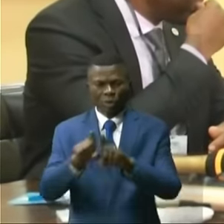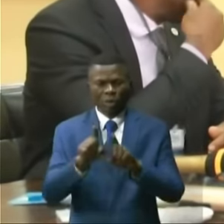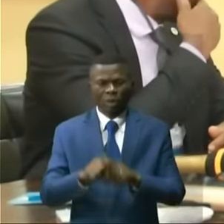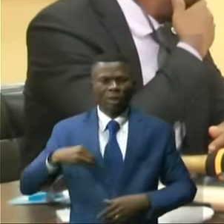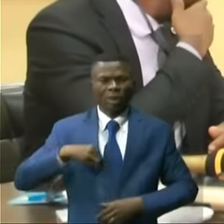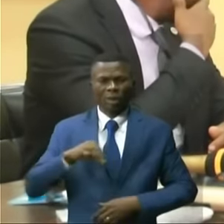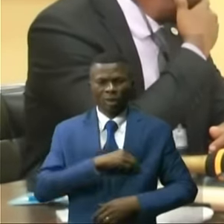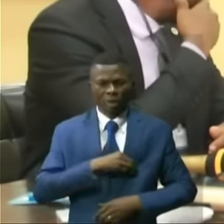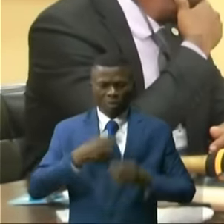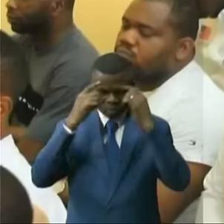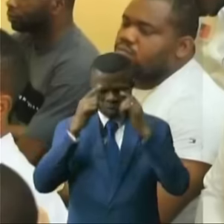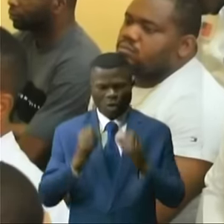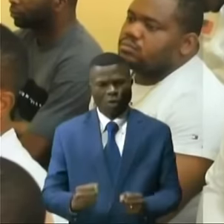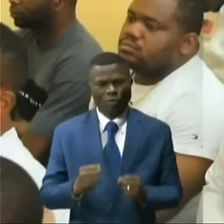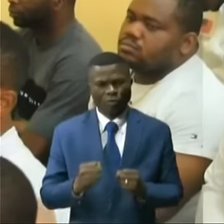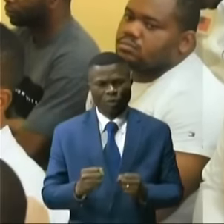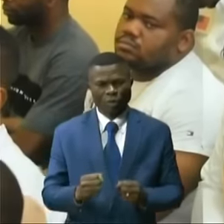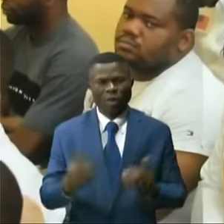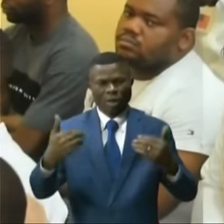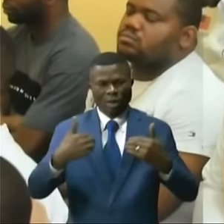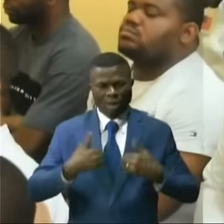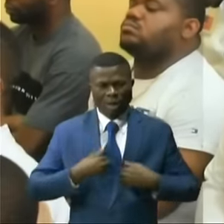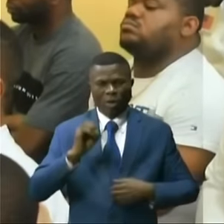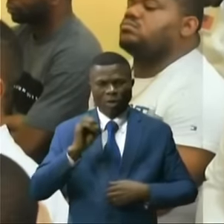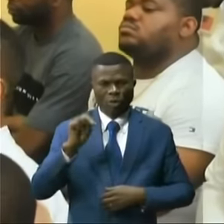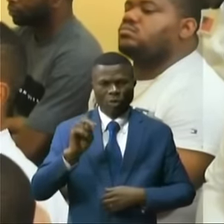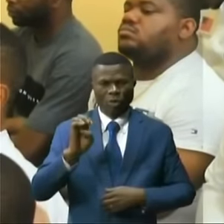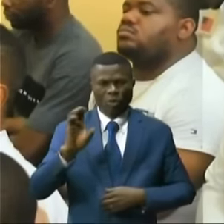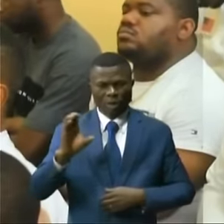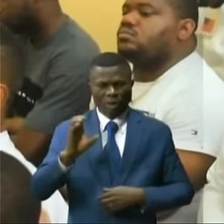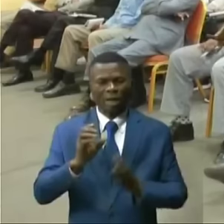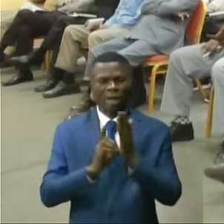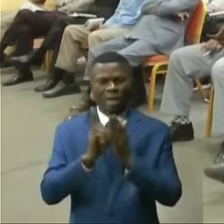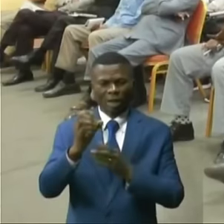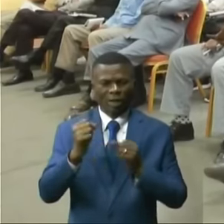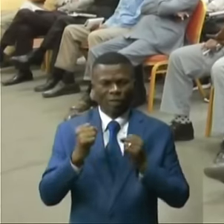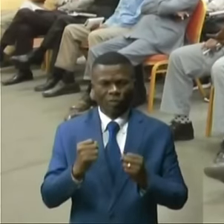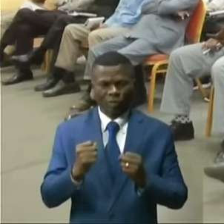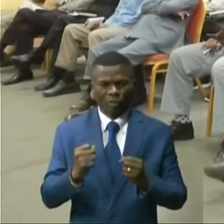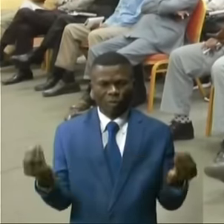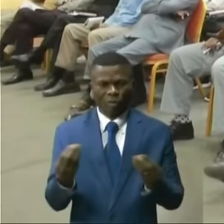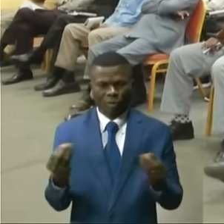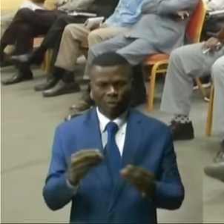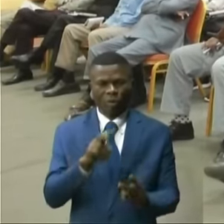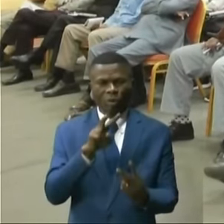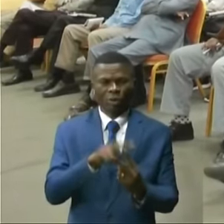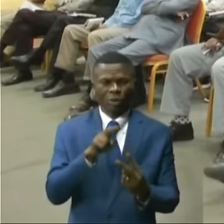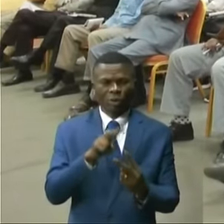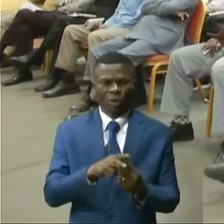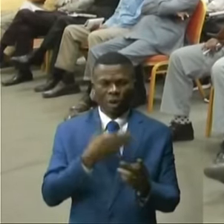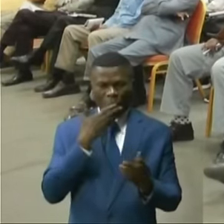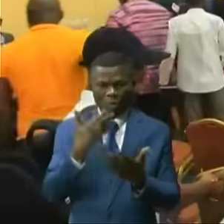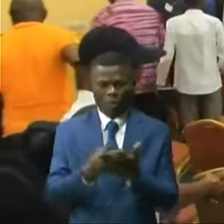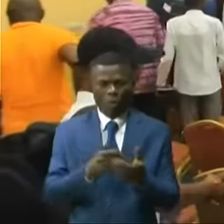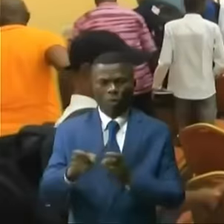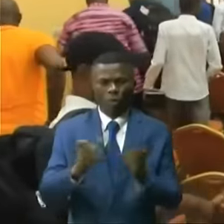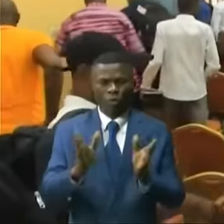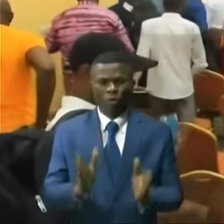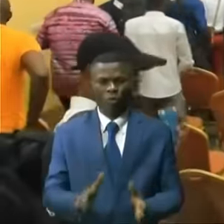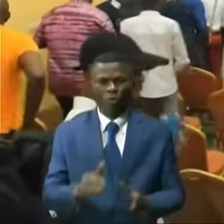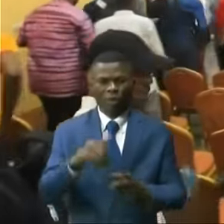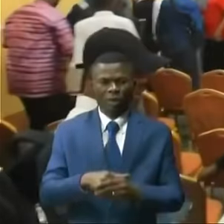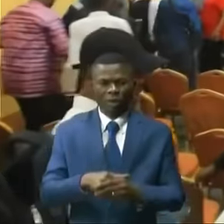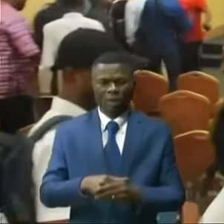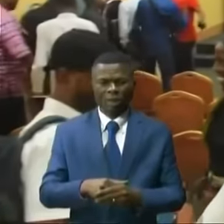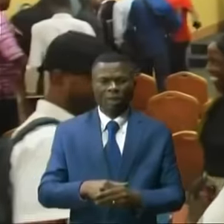membres restent déterminés à voir l'Onec monté en puissance afin de garantir la bonne gouvernance à travers